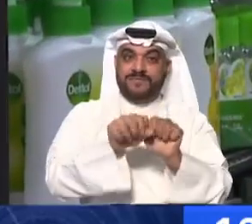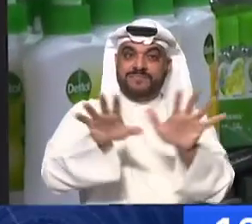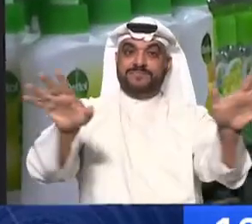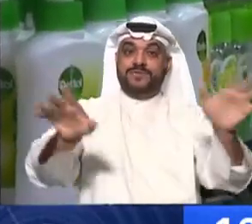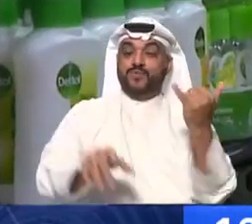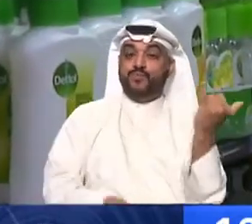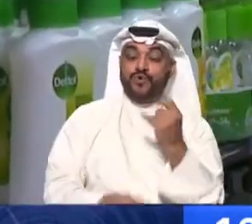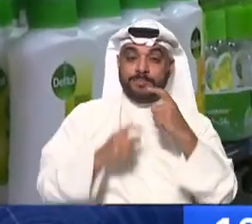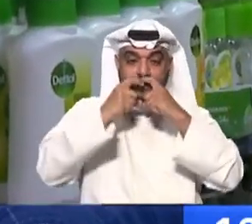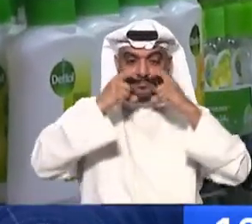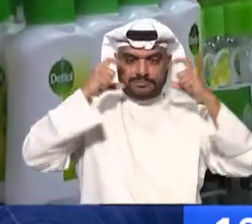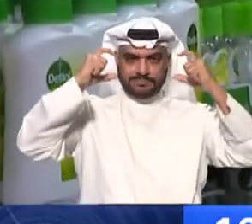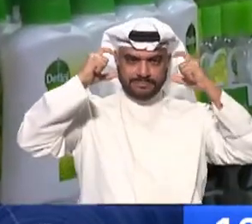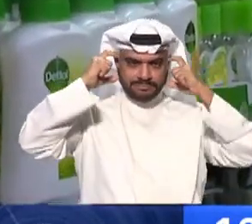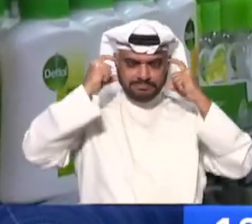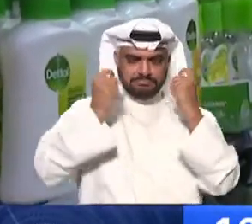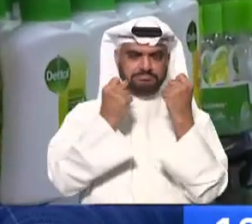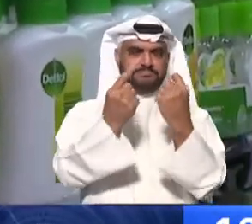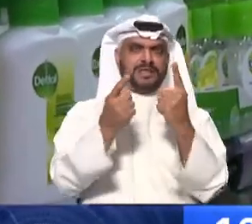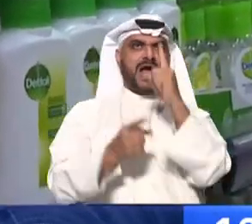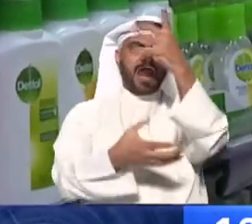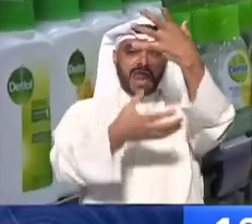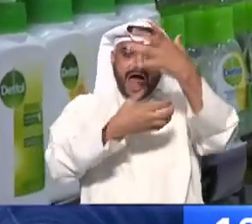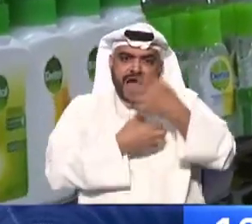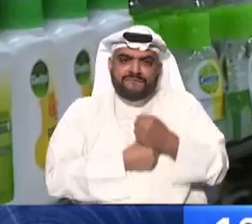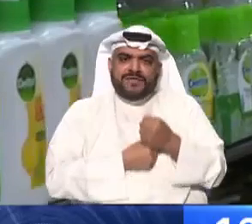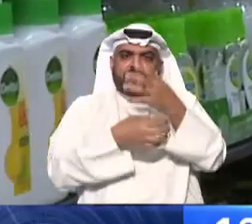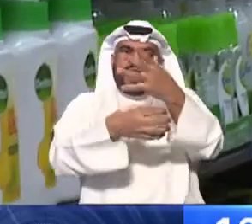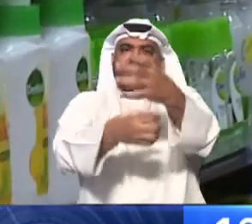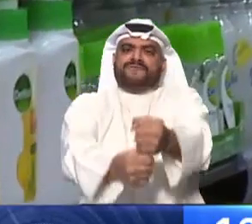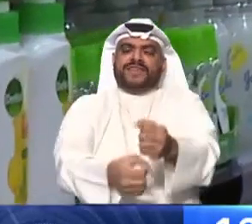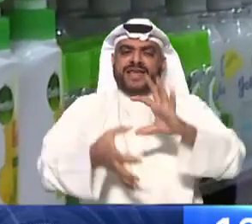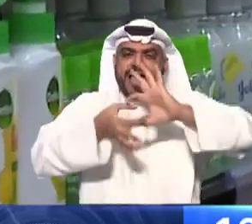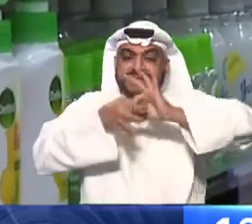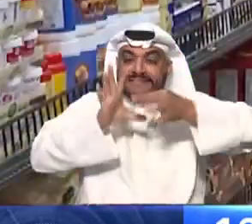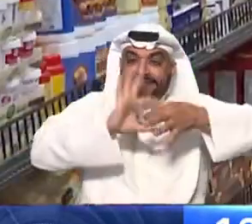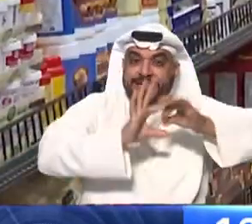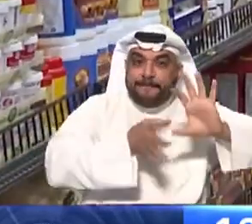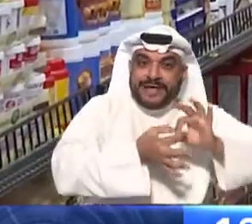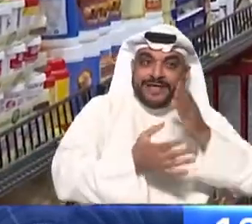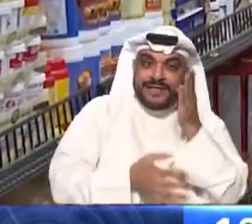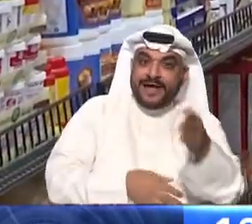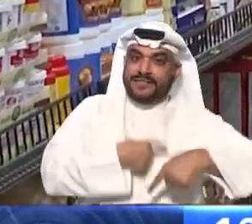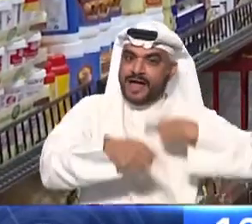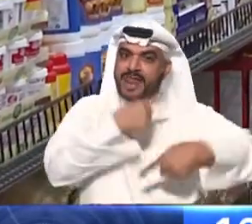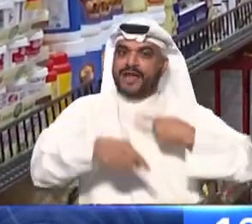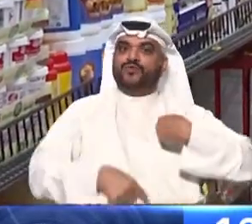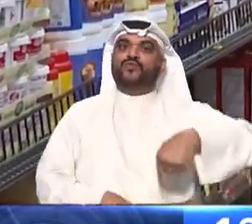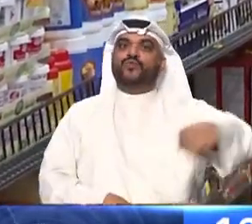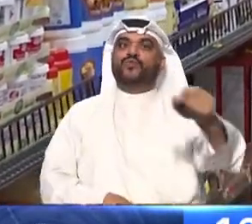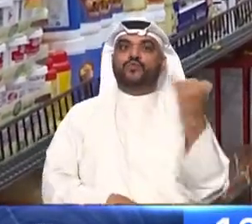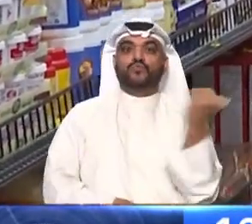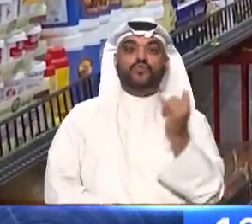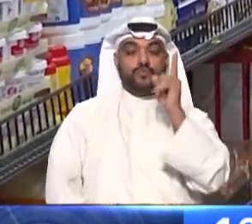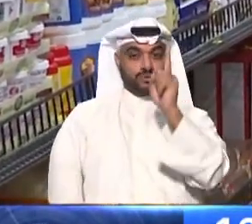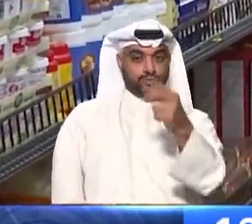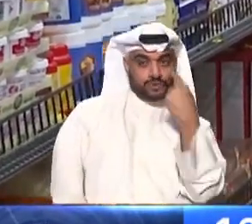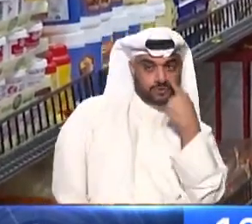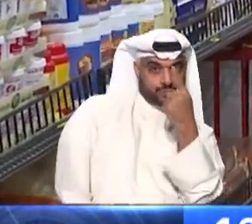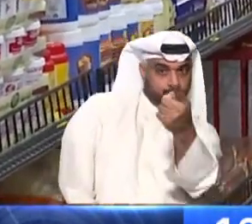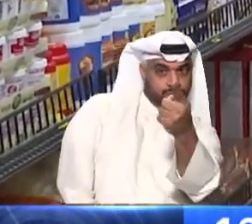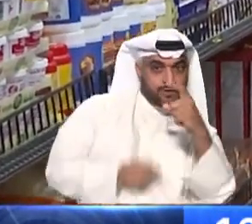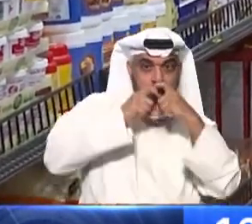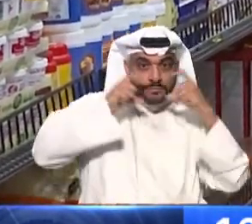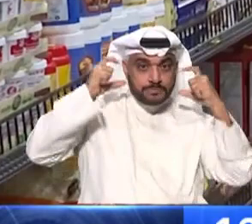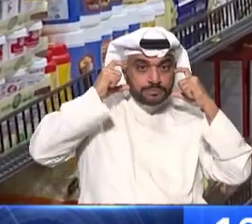نردده بل نعمل على تطبيقه، لذلك فإن الجمعيات التعاونية تسعى لتفعيله على أرض الواقع باتباع